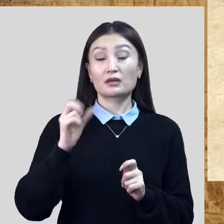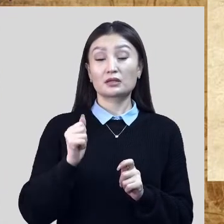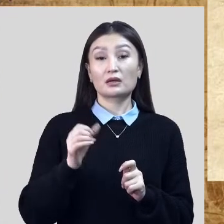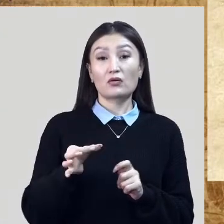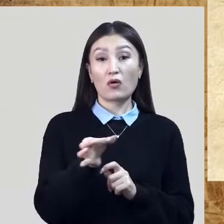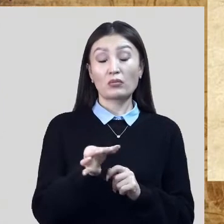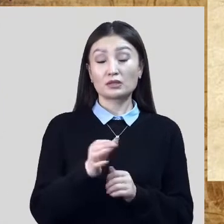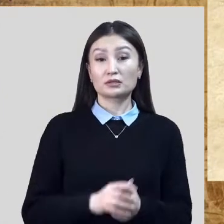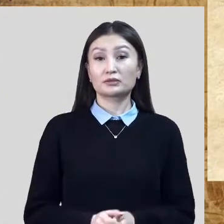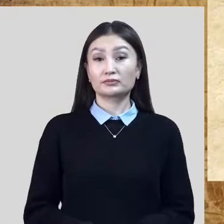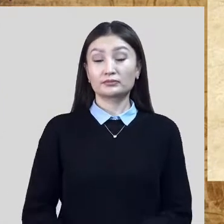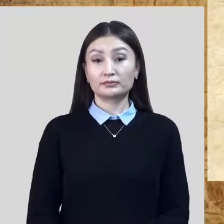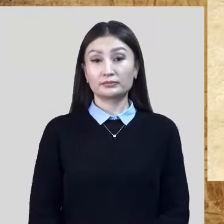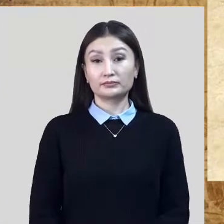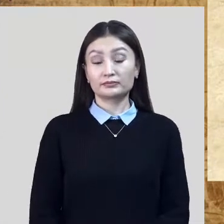область.